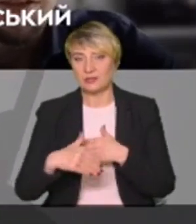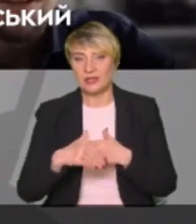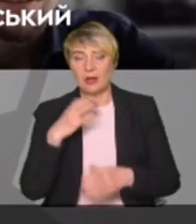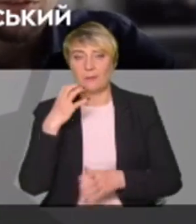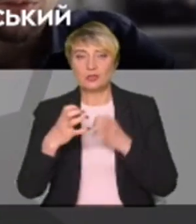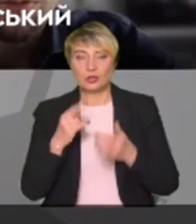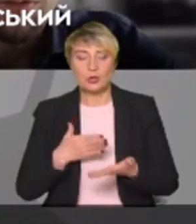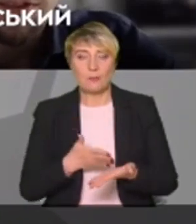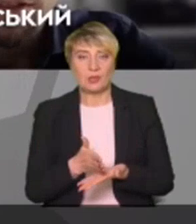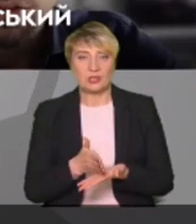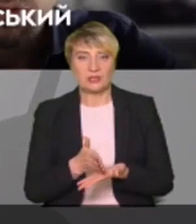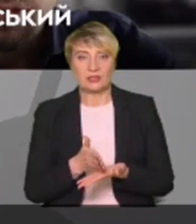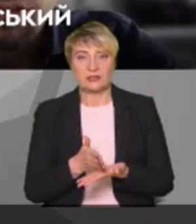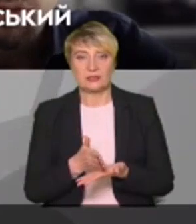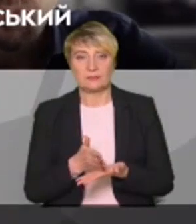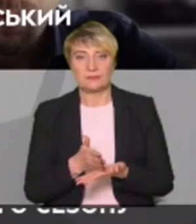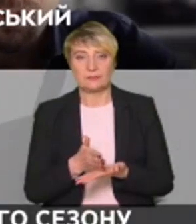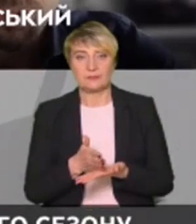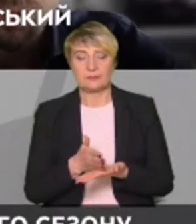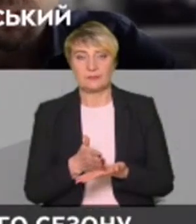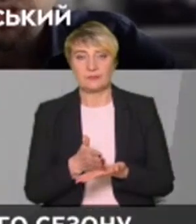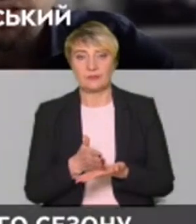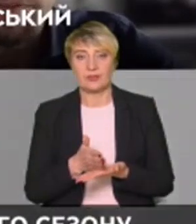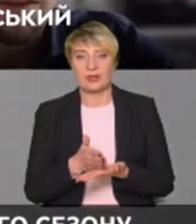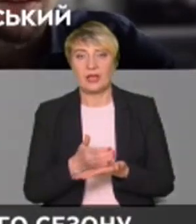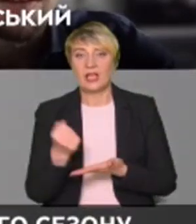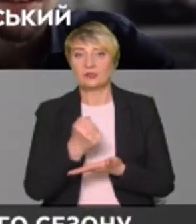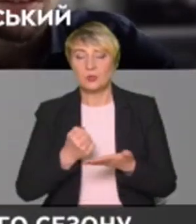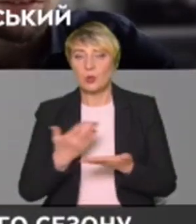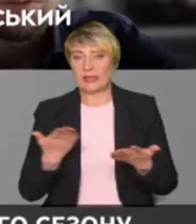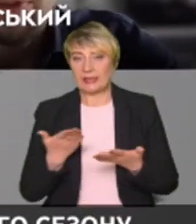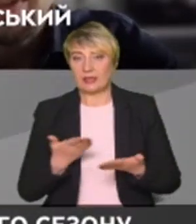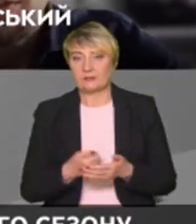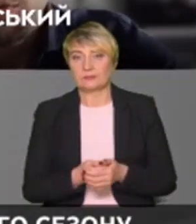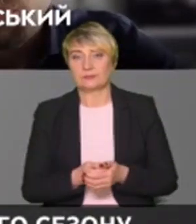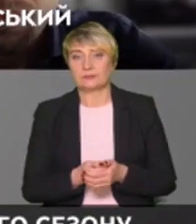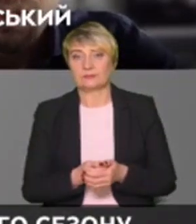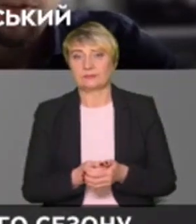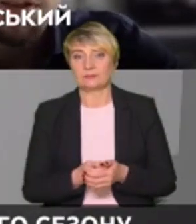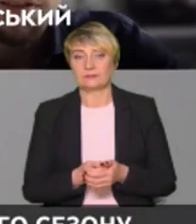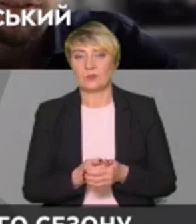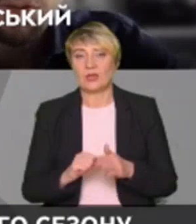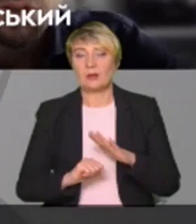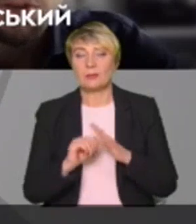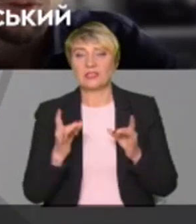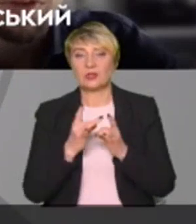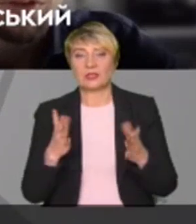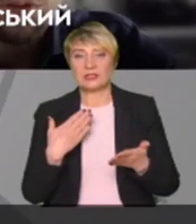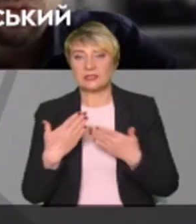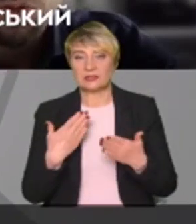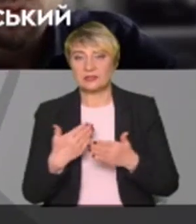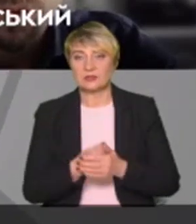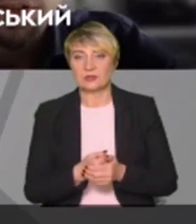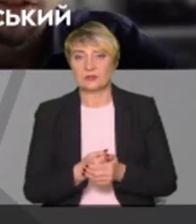політики, ну, в критеріях конвенційної зброї. Тобто зброя, яка, ну, без ядерного потенціалу, але з точки